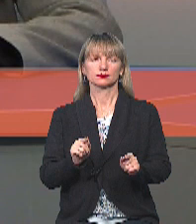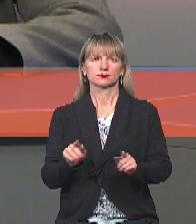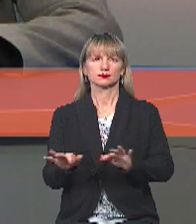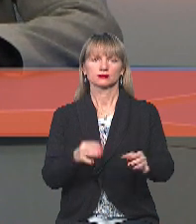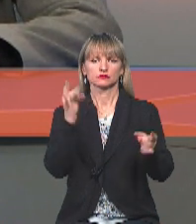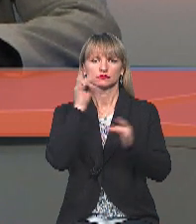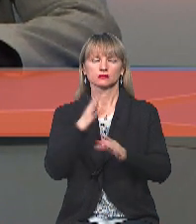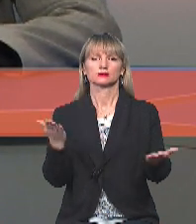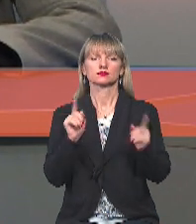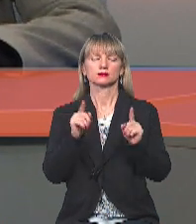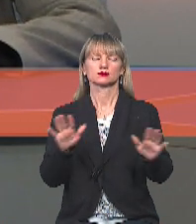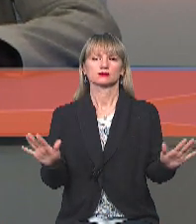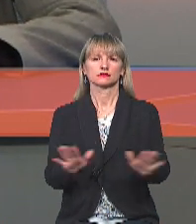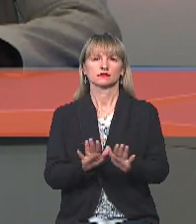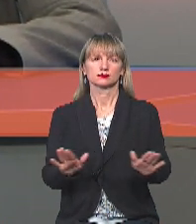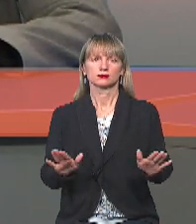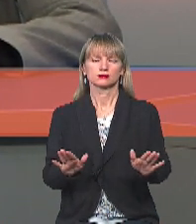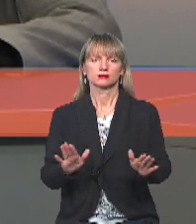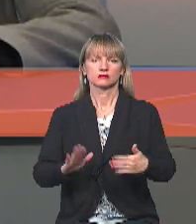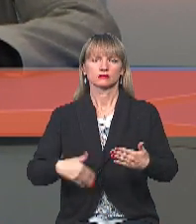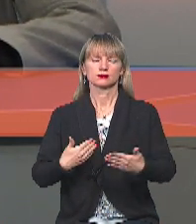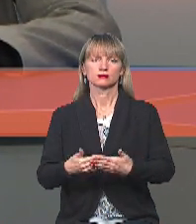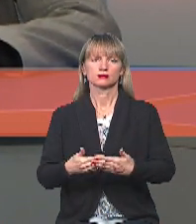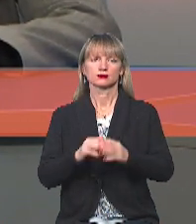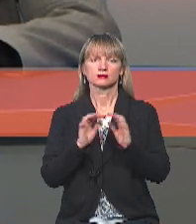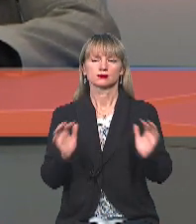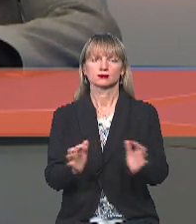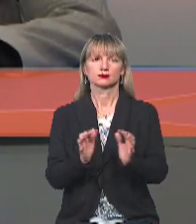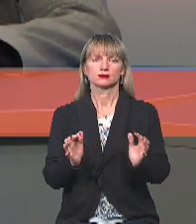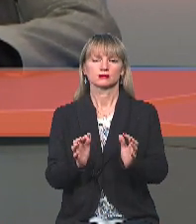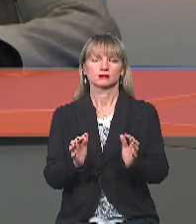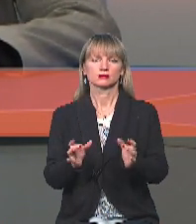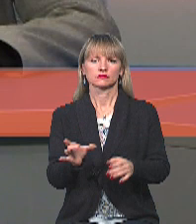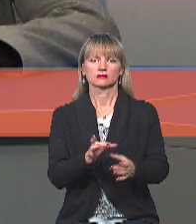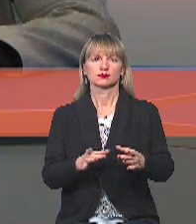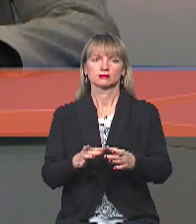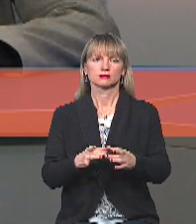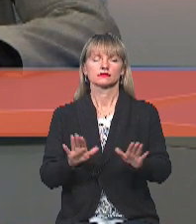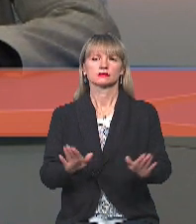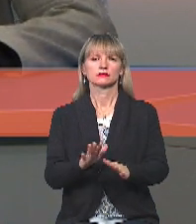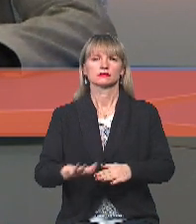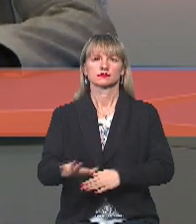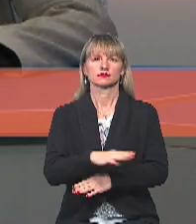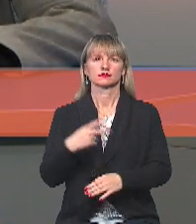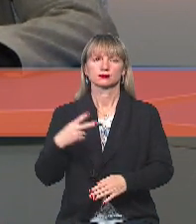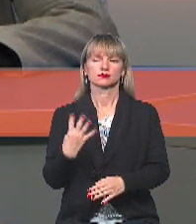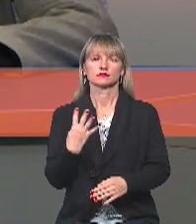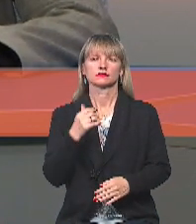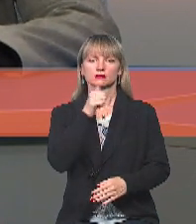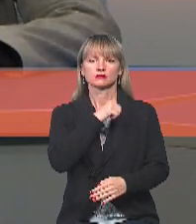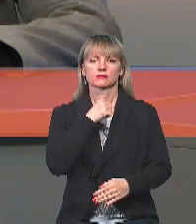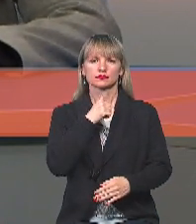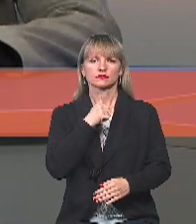діячів культури, які там співали. У мене досі зберігаються диски пісні Майдану 2004